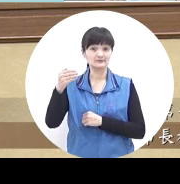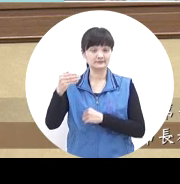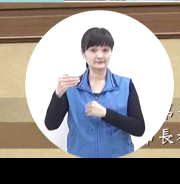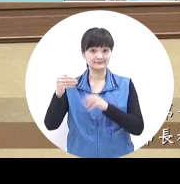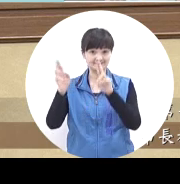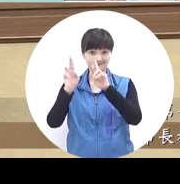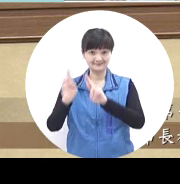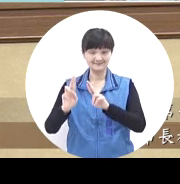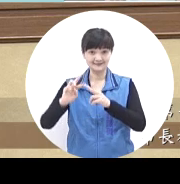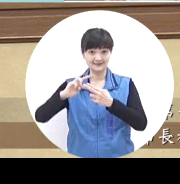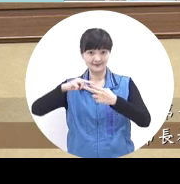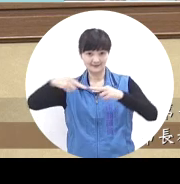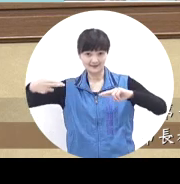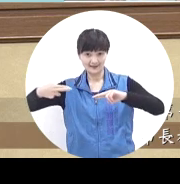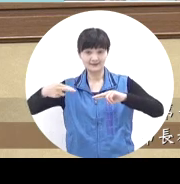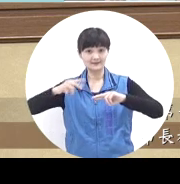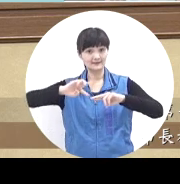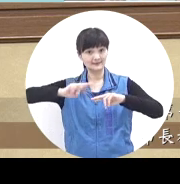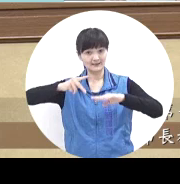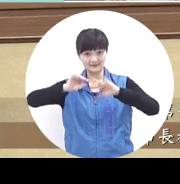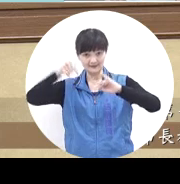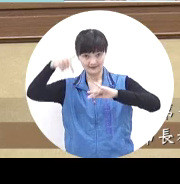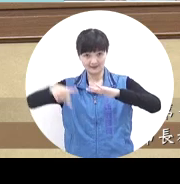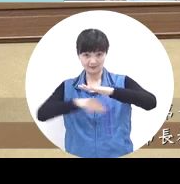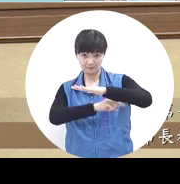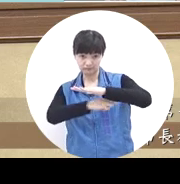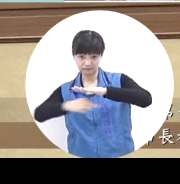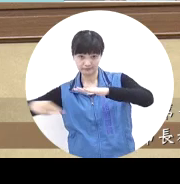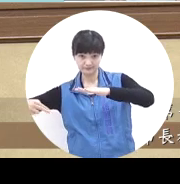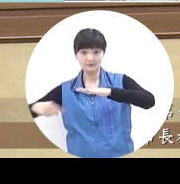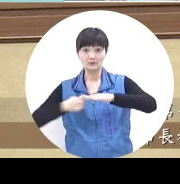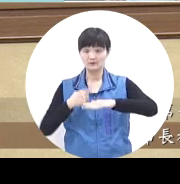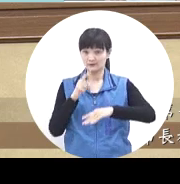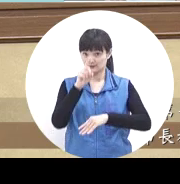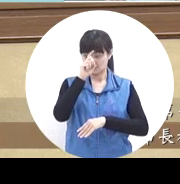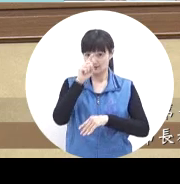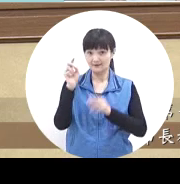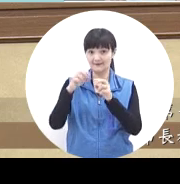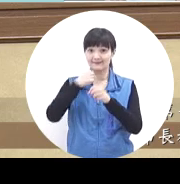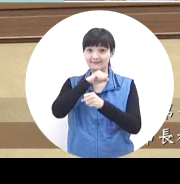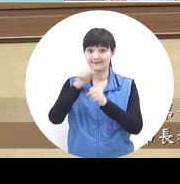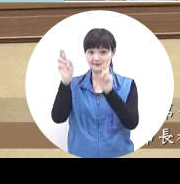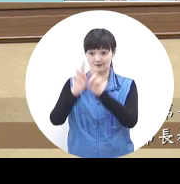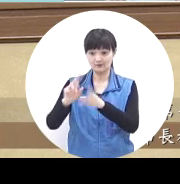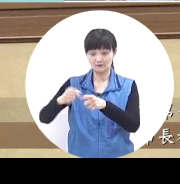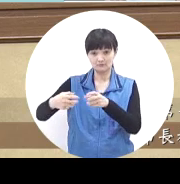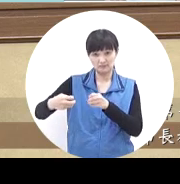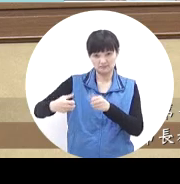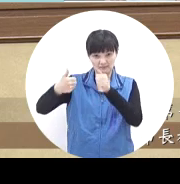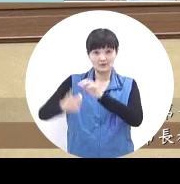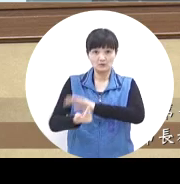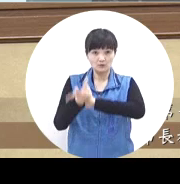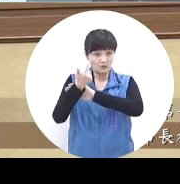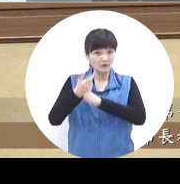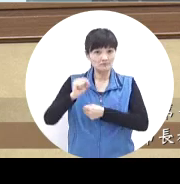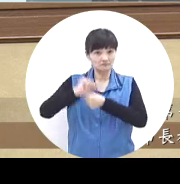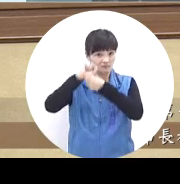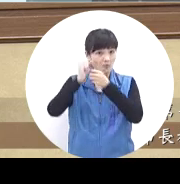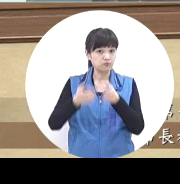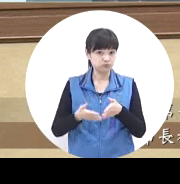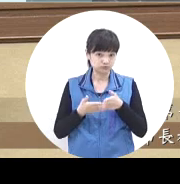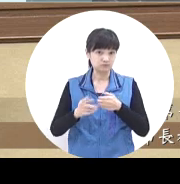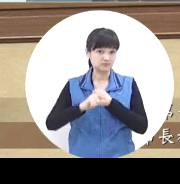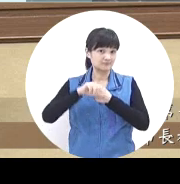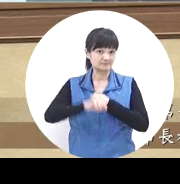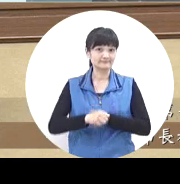电全力的协调，希望速度能够更快，我们希望能够达到500多件。至于优化公共